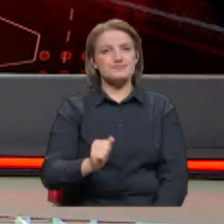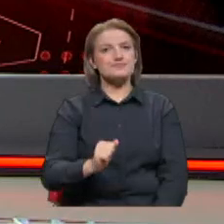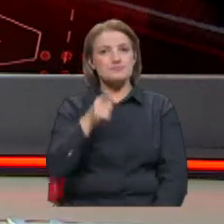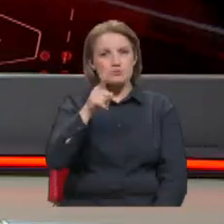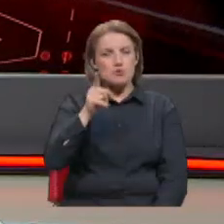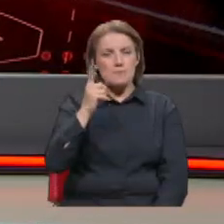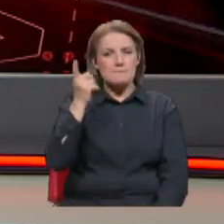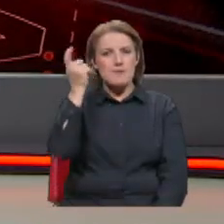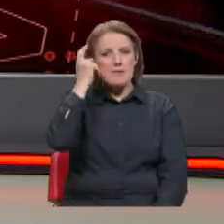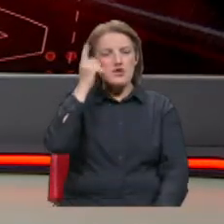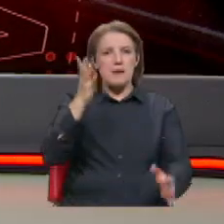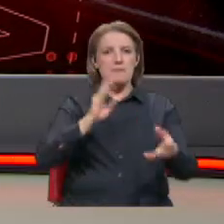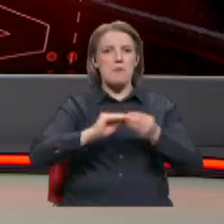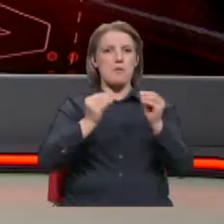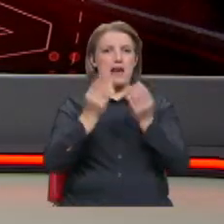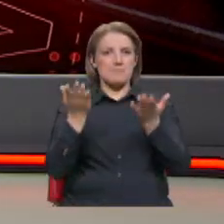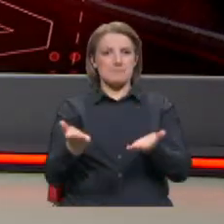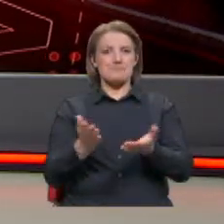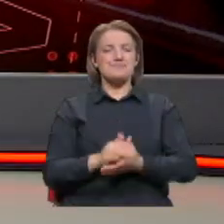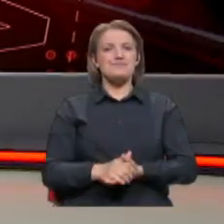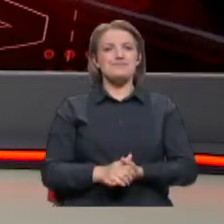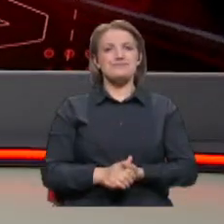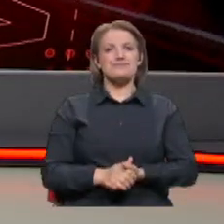ya Bu başlı başına bir problemdir ya